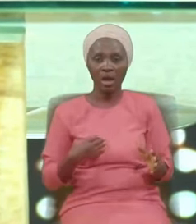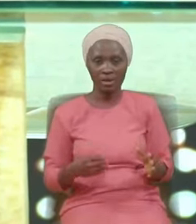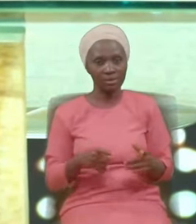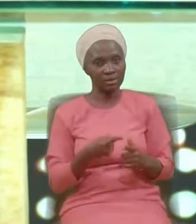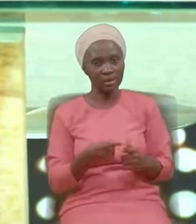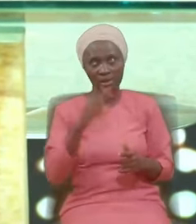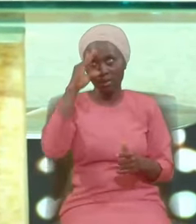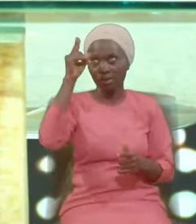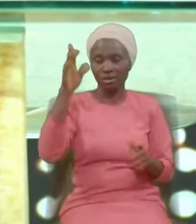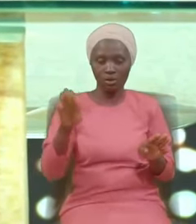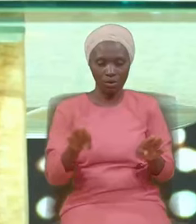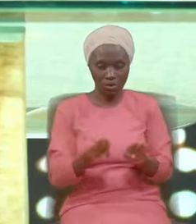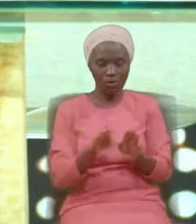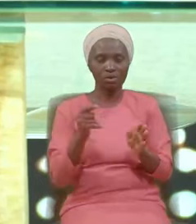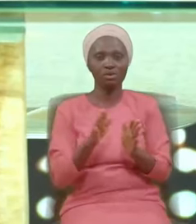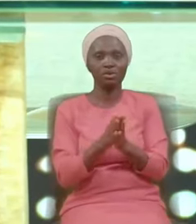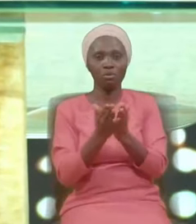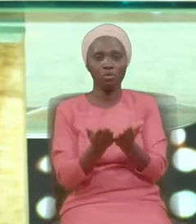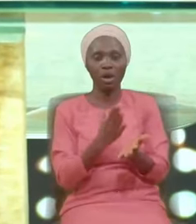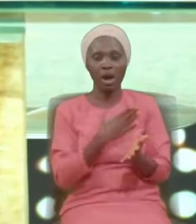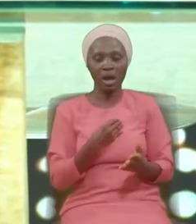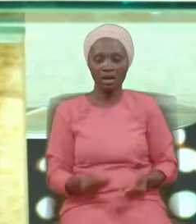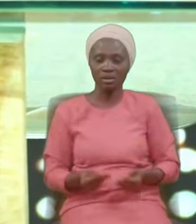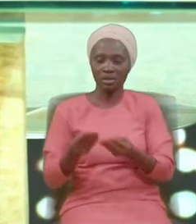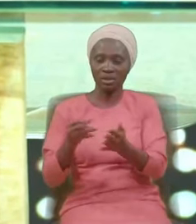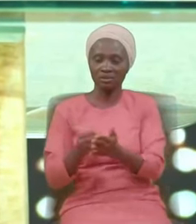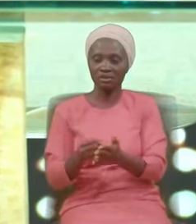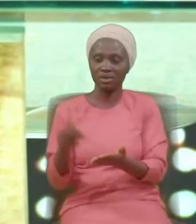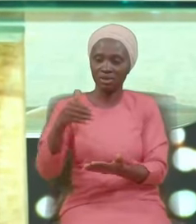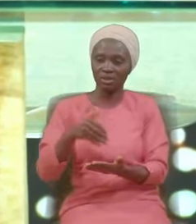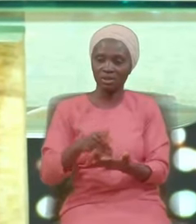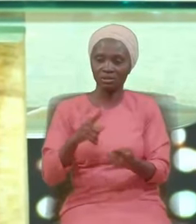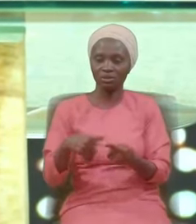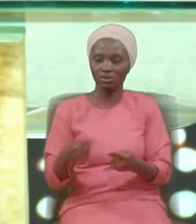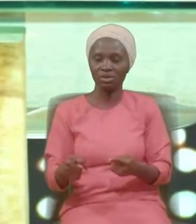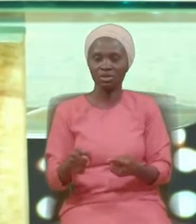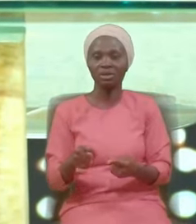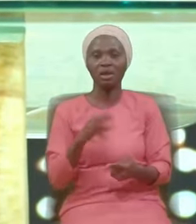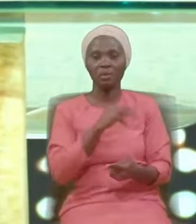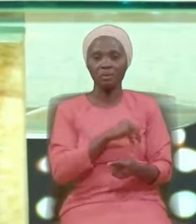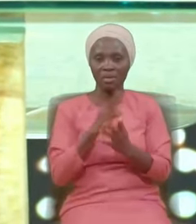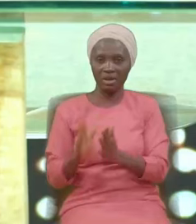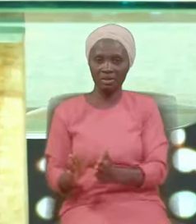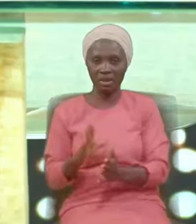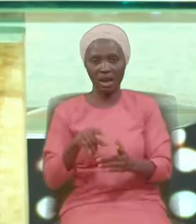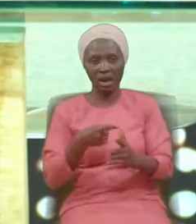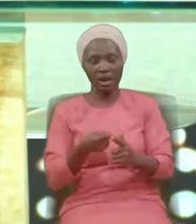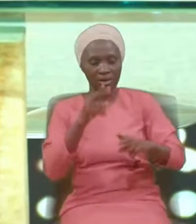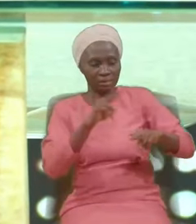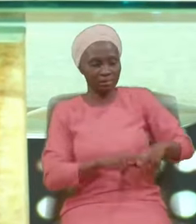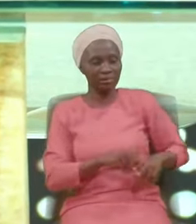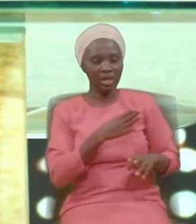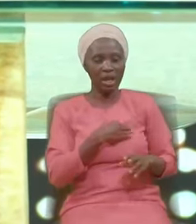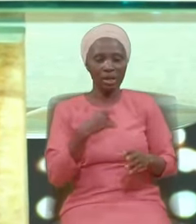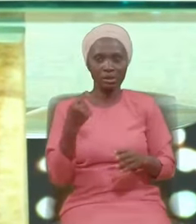Ensuite, il roula le livre, le remit aux serviteurs et s'assit. Tous ceux